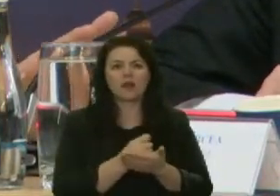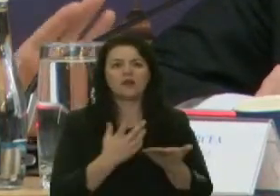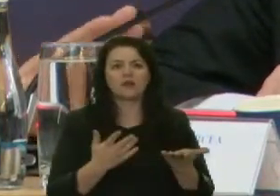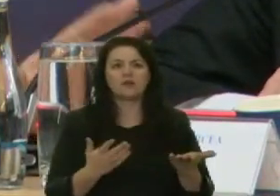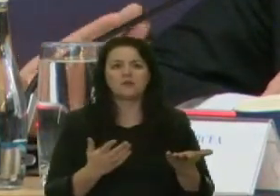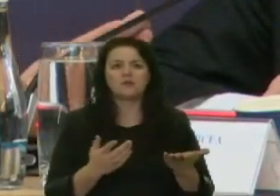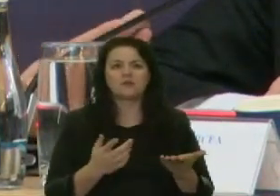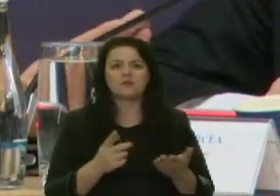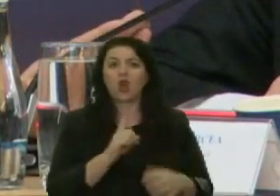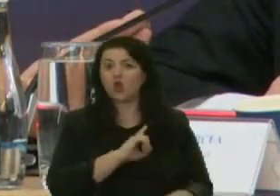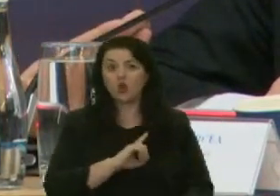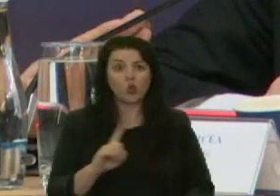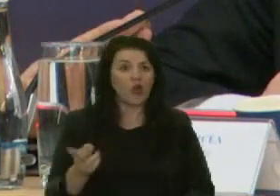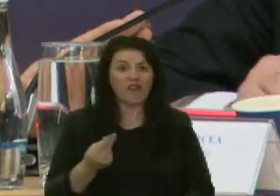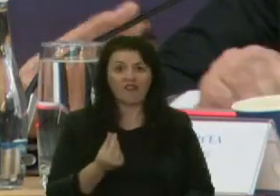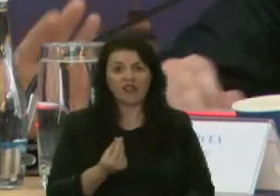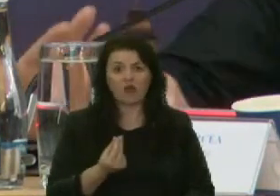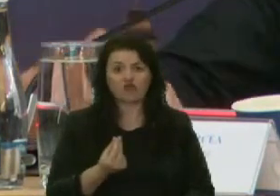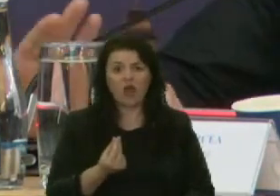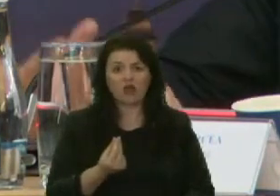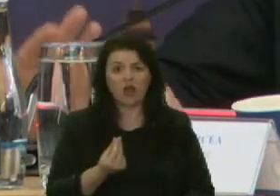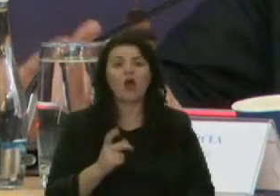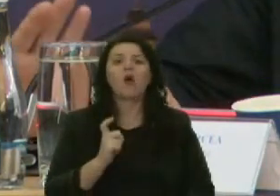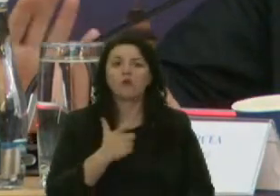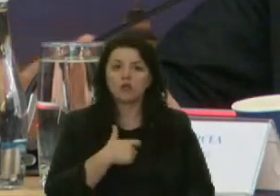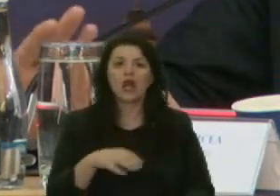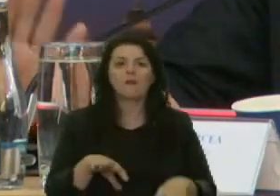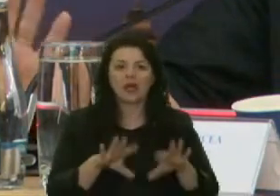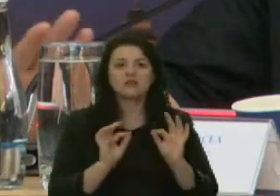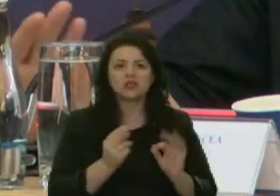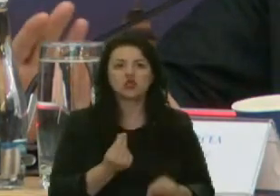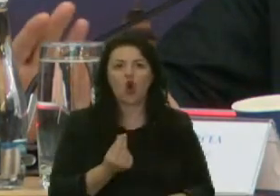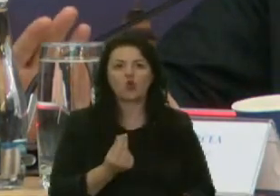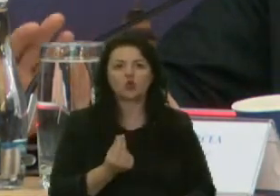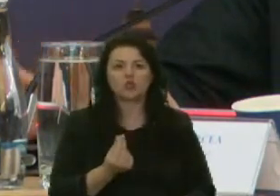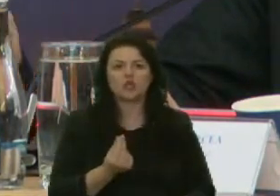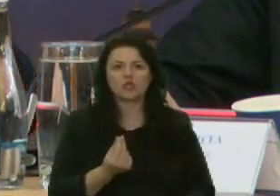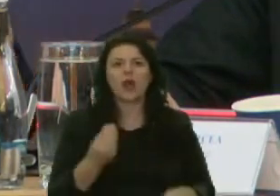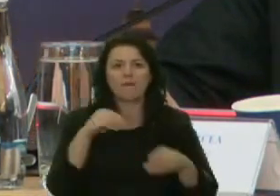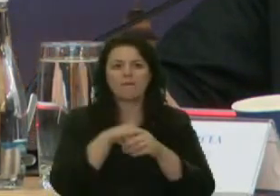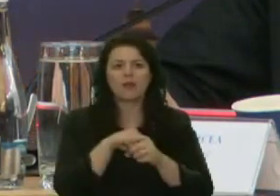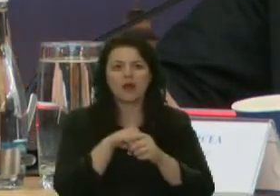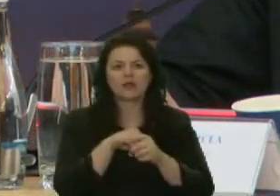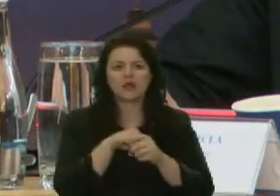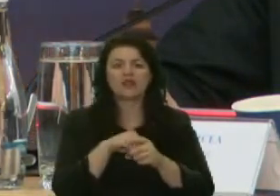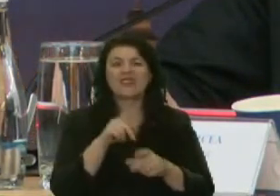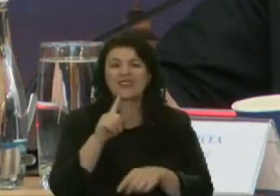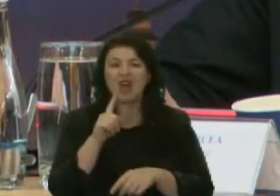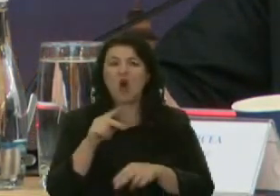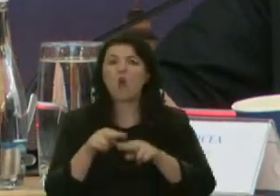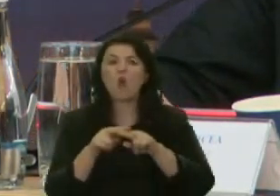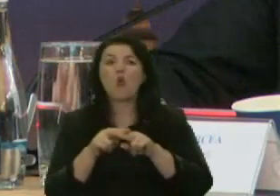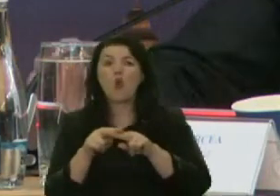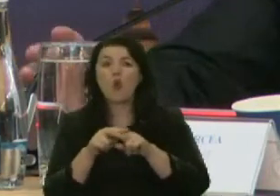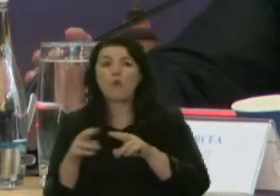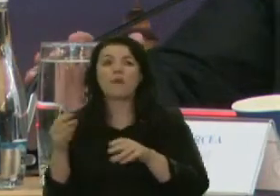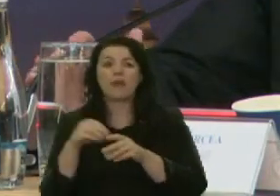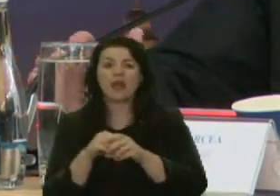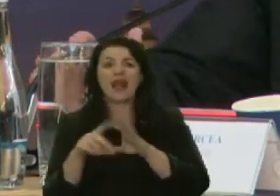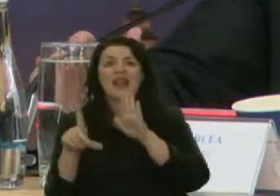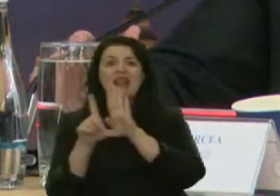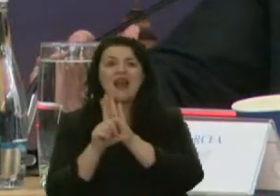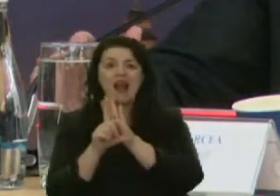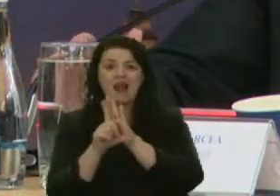natură financiară ca să ne fim înțeleși putem găsi soluții pentru a a putea să implementăm modul este cum o implementăm cât mai mai mai